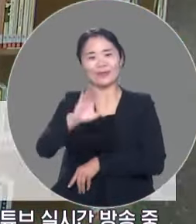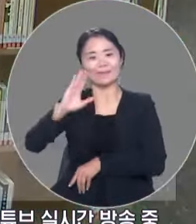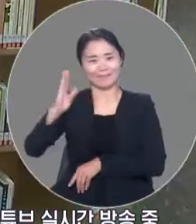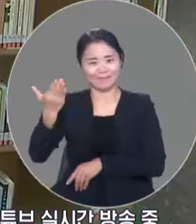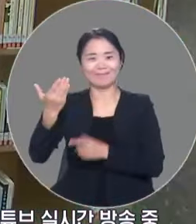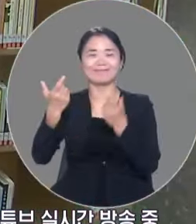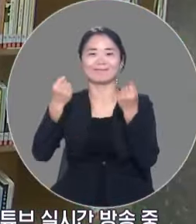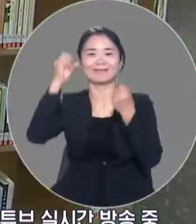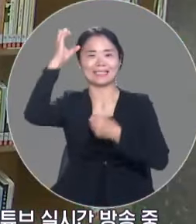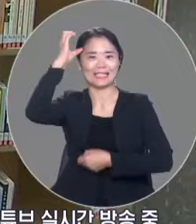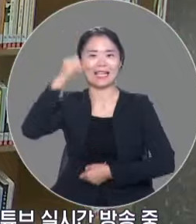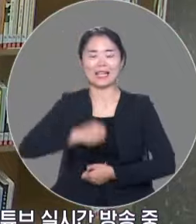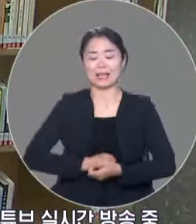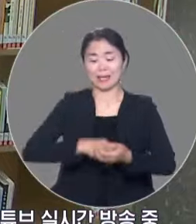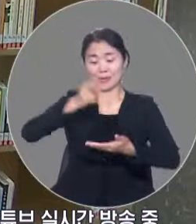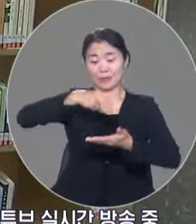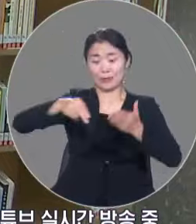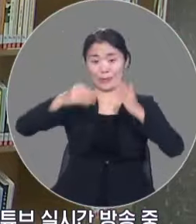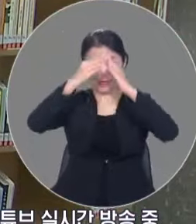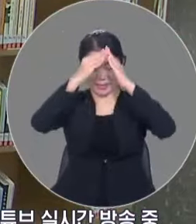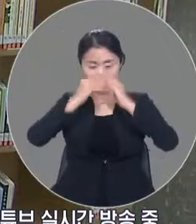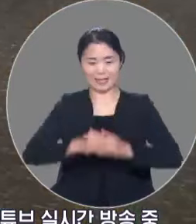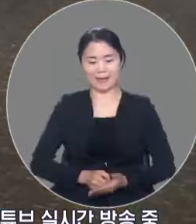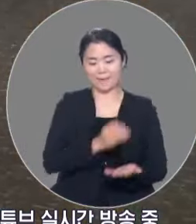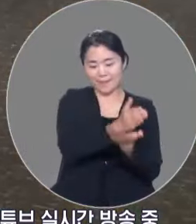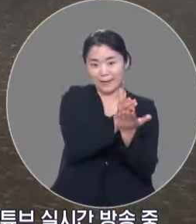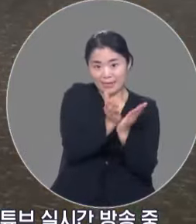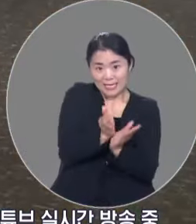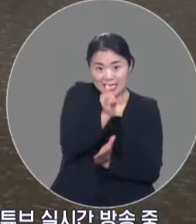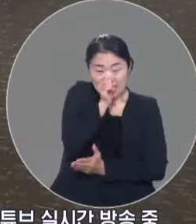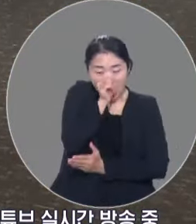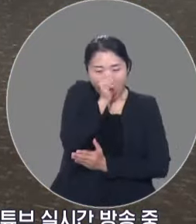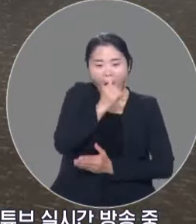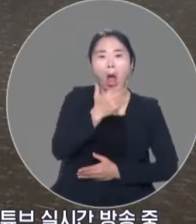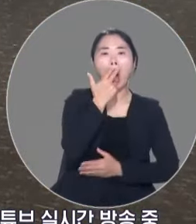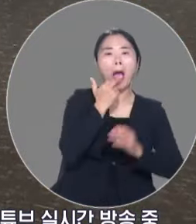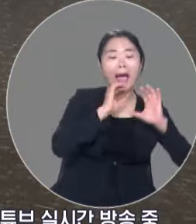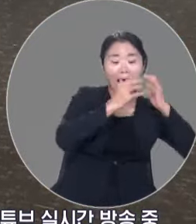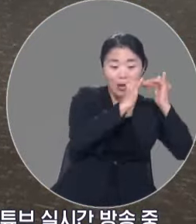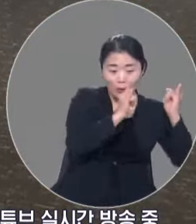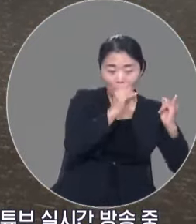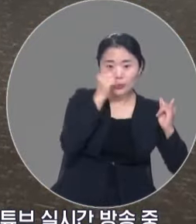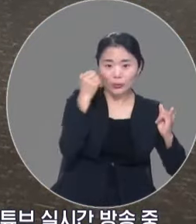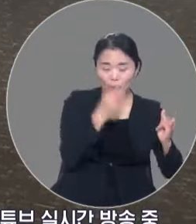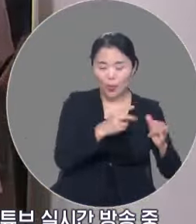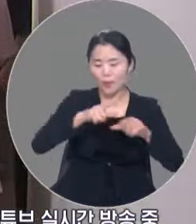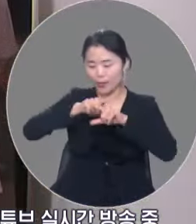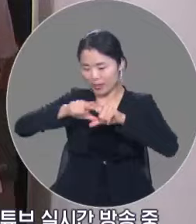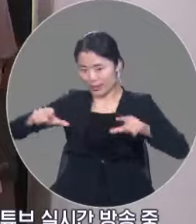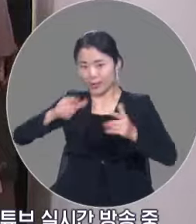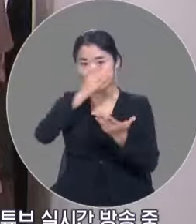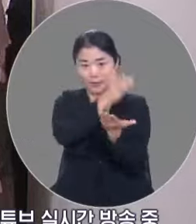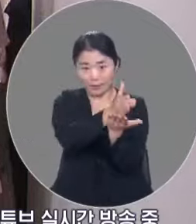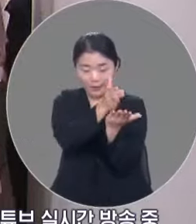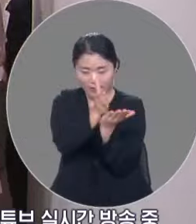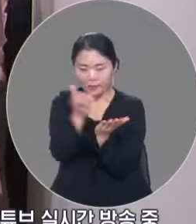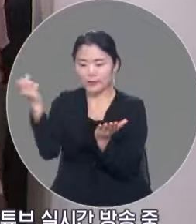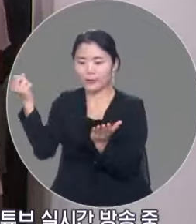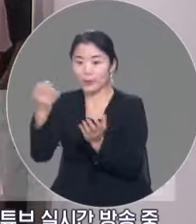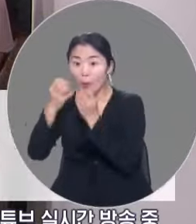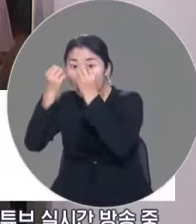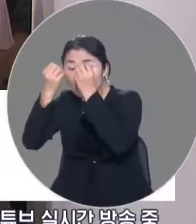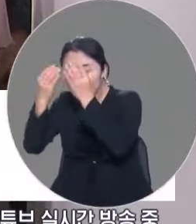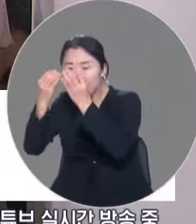않을까. 도서관은 이용객에 따라 어린이 자료실과 일반 자료실, 창의 공간 등으로 나눠졌습니다. 독서 공간